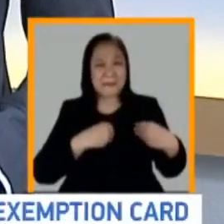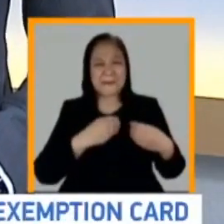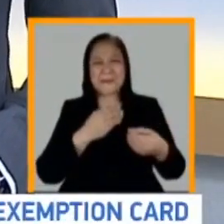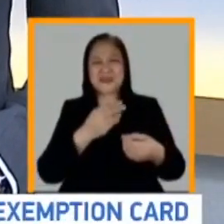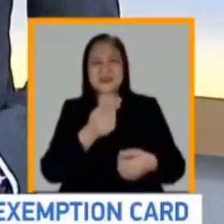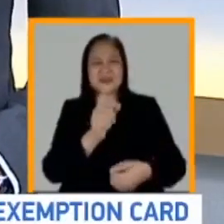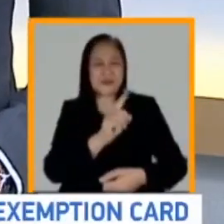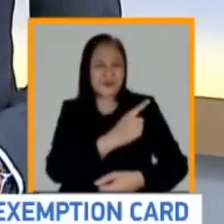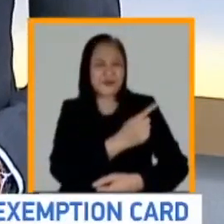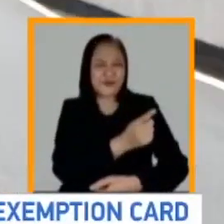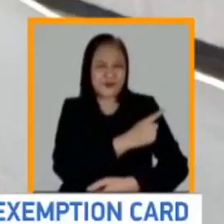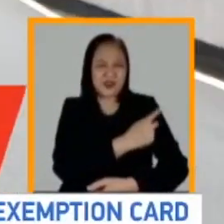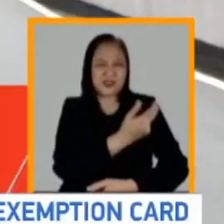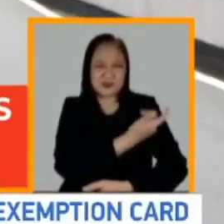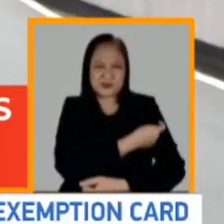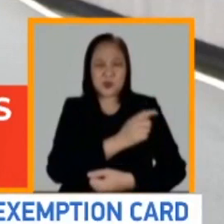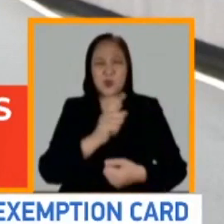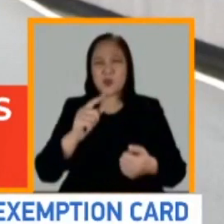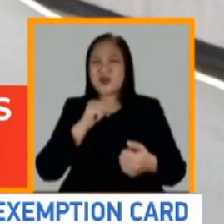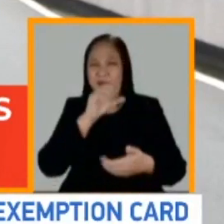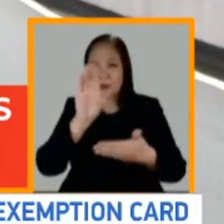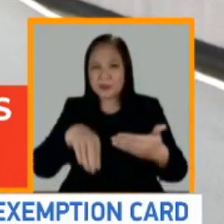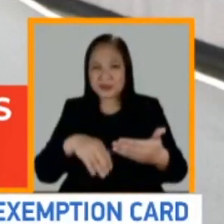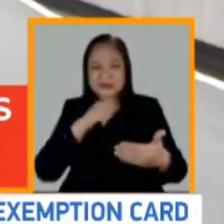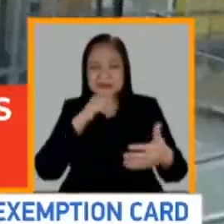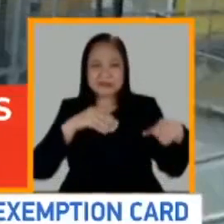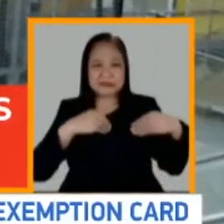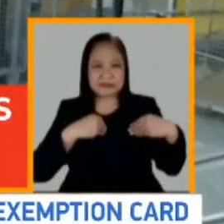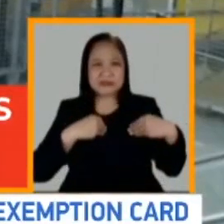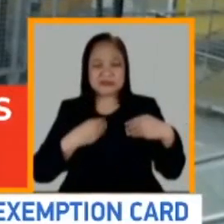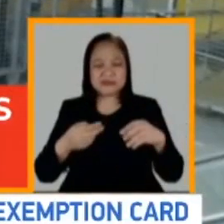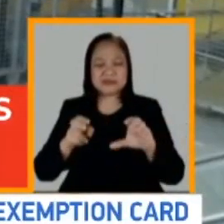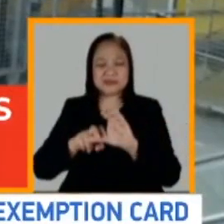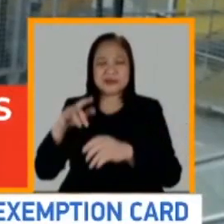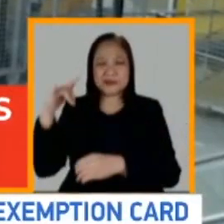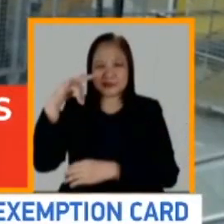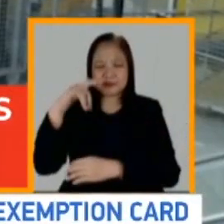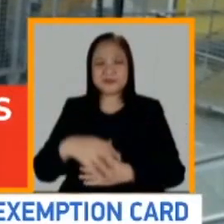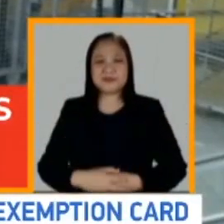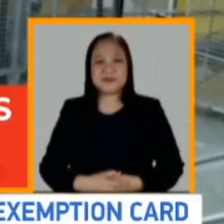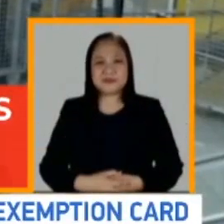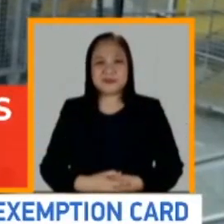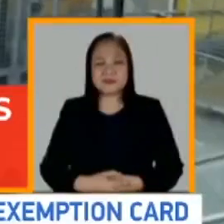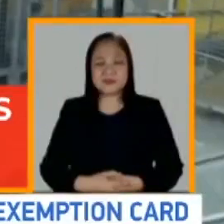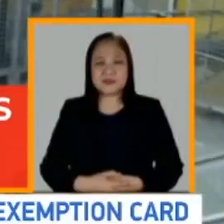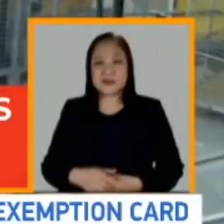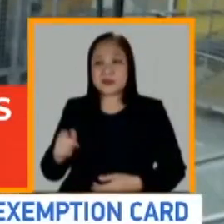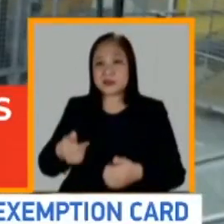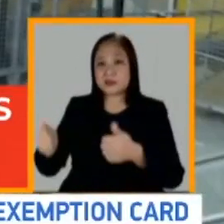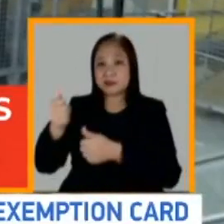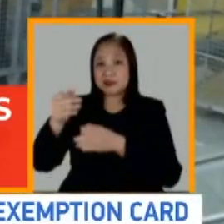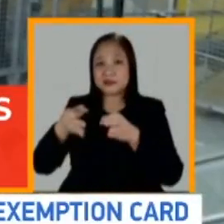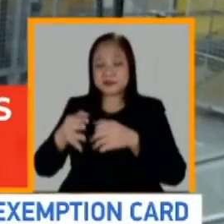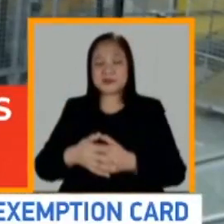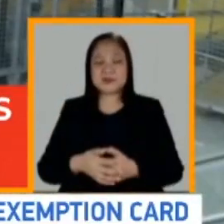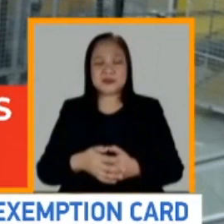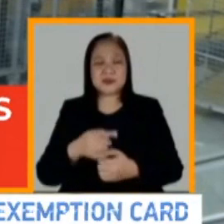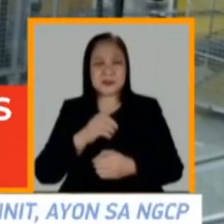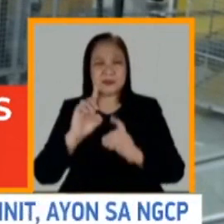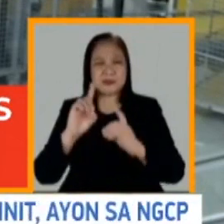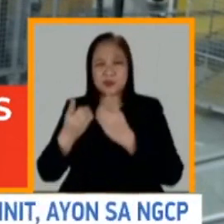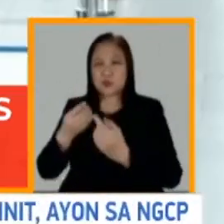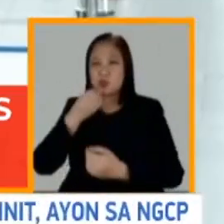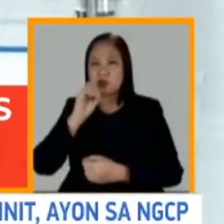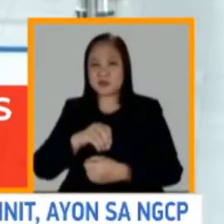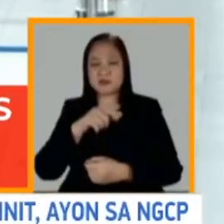biyahero. Ay kay CAAP Chief Staff Attorney Dan Jun Lucas, alinsunod sa department order, tatanggapin lang ng airlines sa